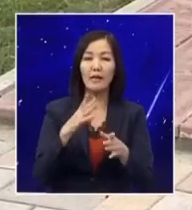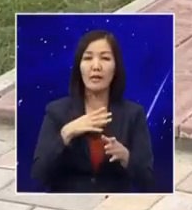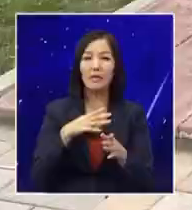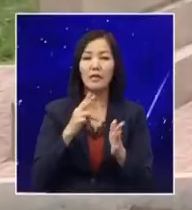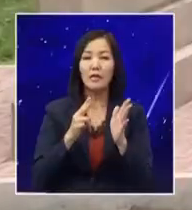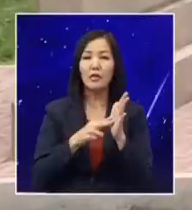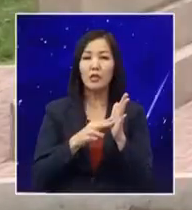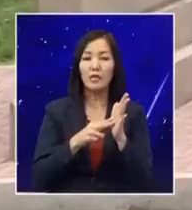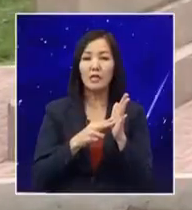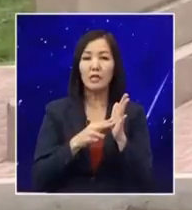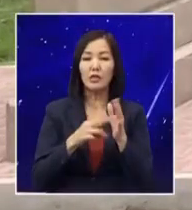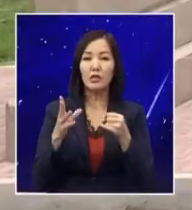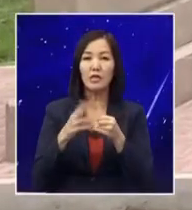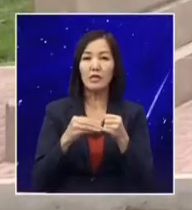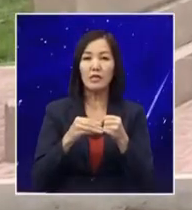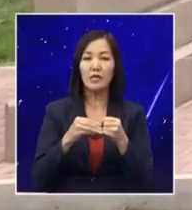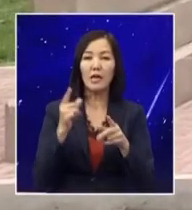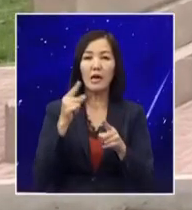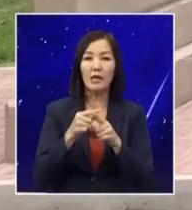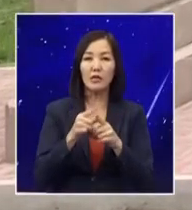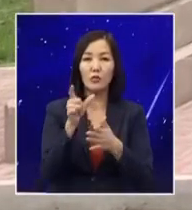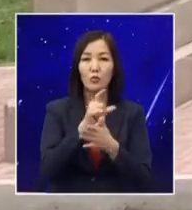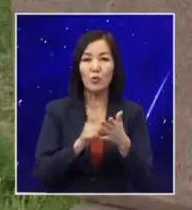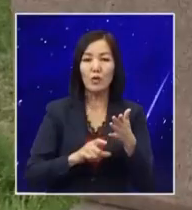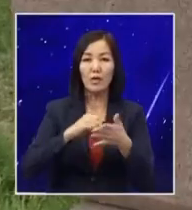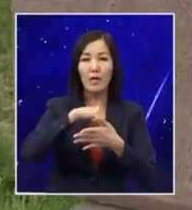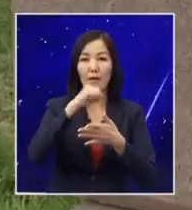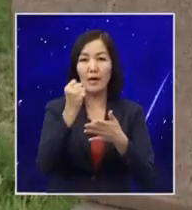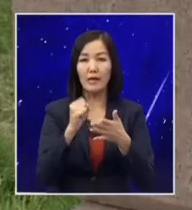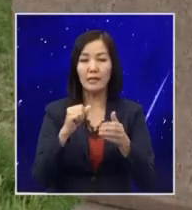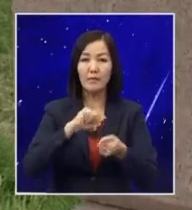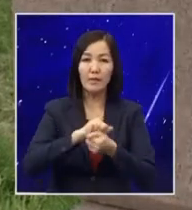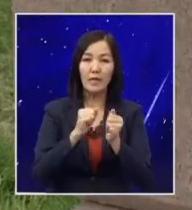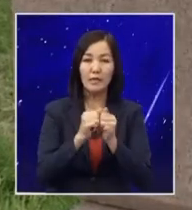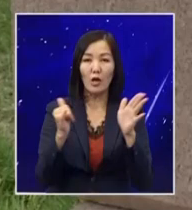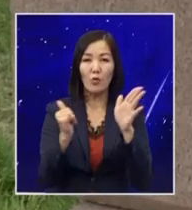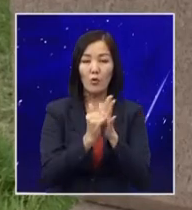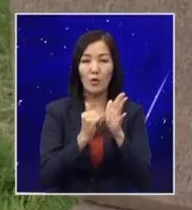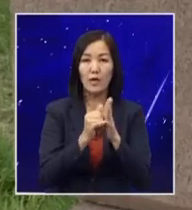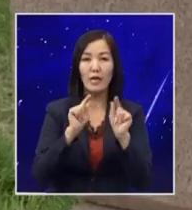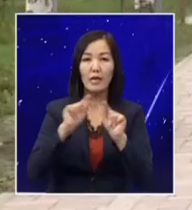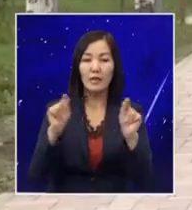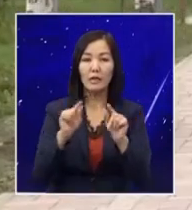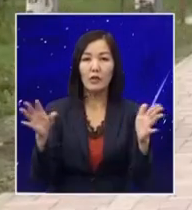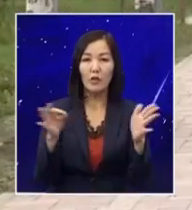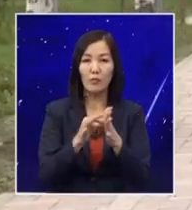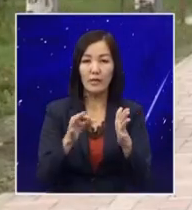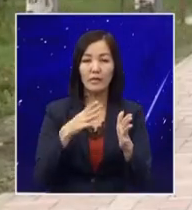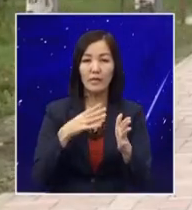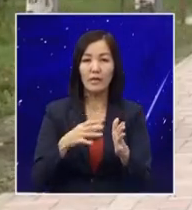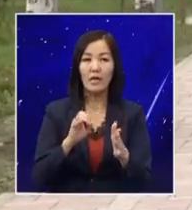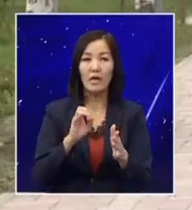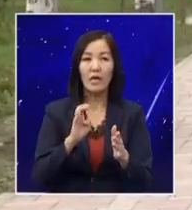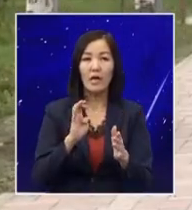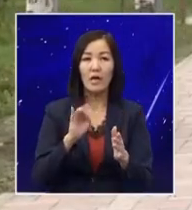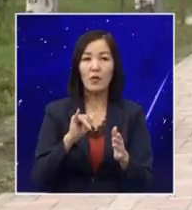ақынның тасқа қашап жазылған қара сөздері мен өлеңдері қойылған. Абайдай данасын, абайдай кемеңгерін насихаттау мақсатында. Әуезов көшесінің бойындағы